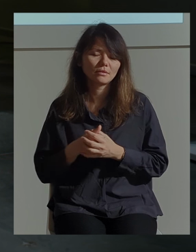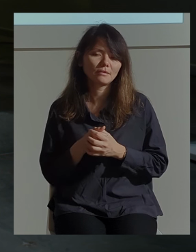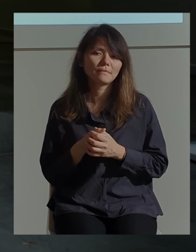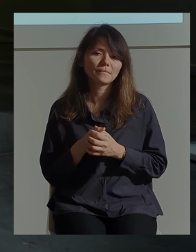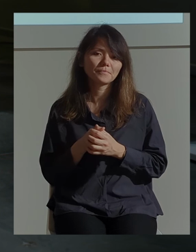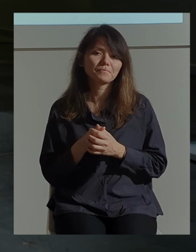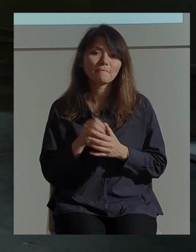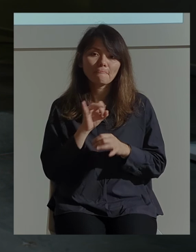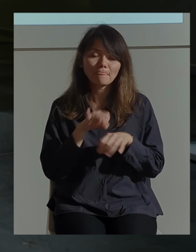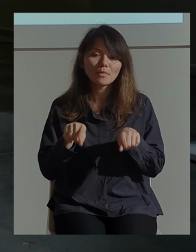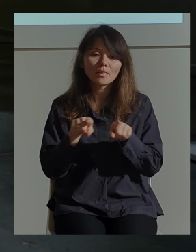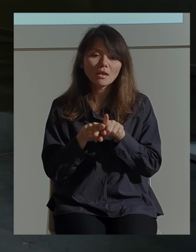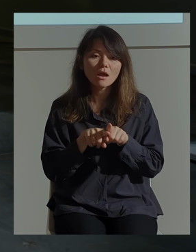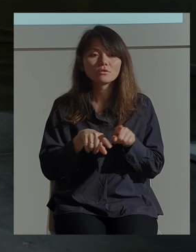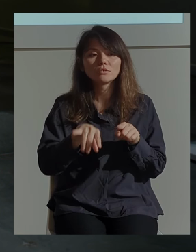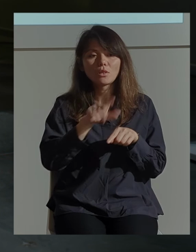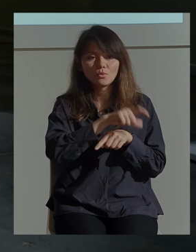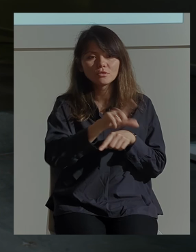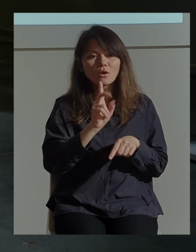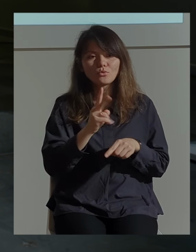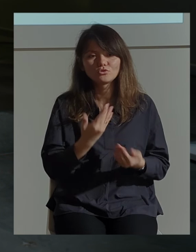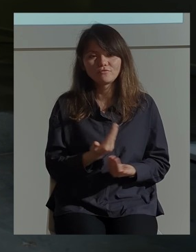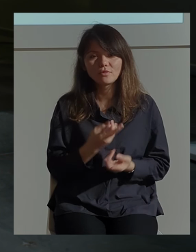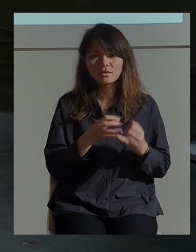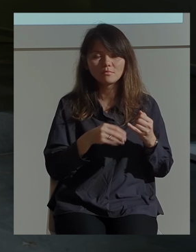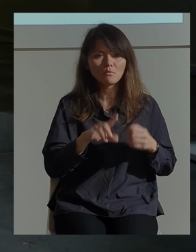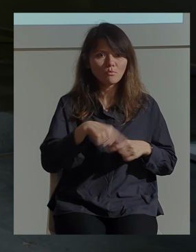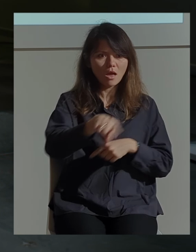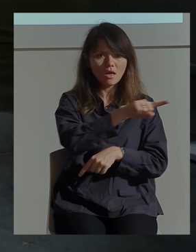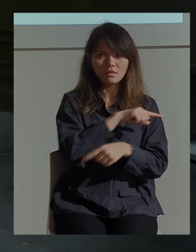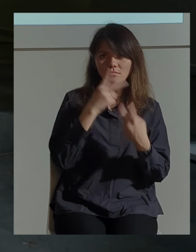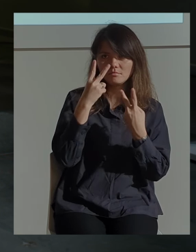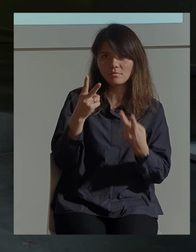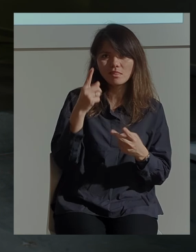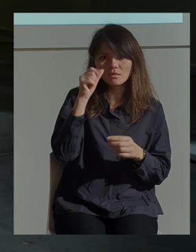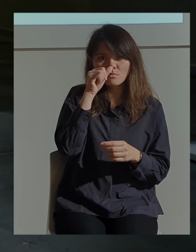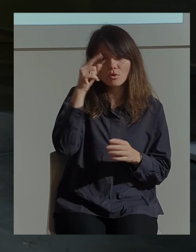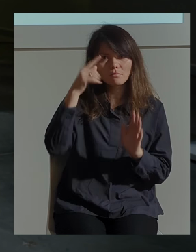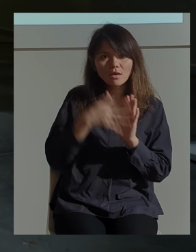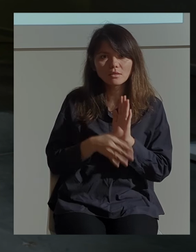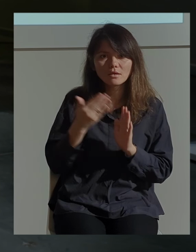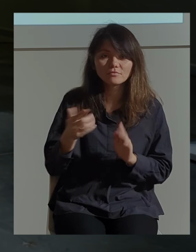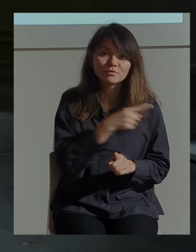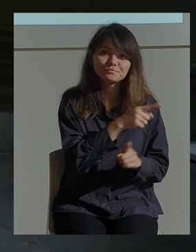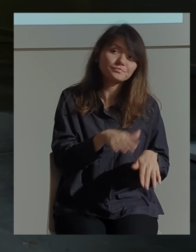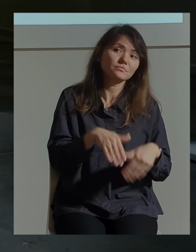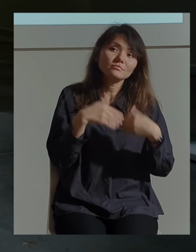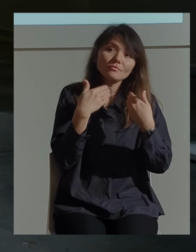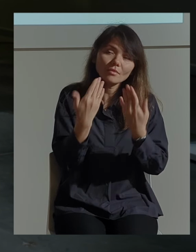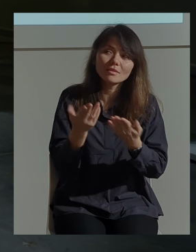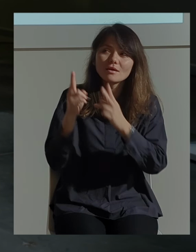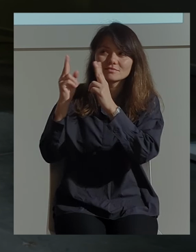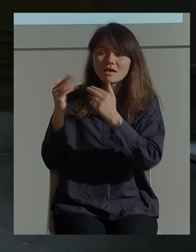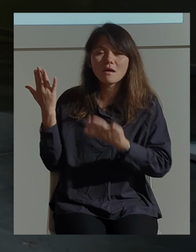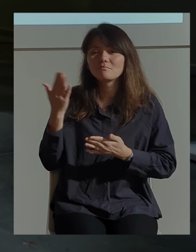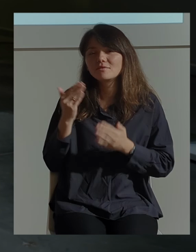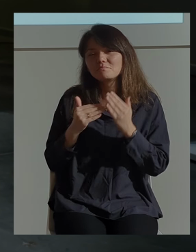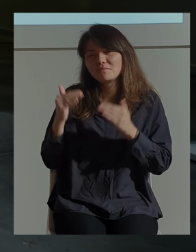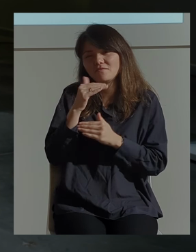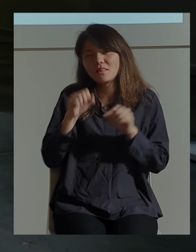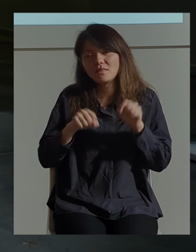ороп людей которые живут здесь на Земле потому что они его понять не могут ему предлагают привилегии от замка ему